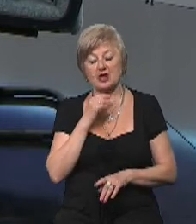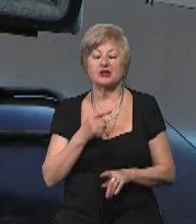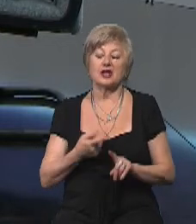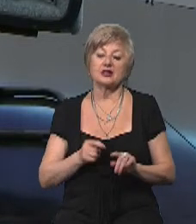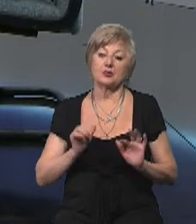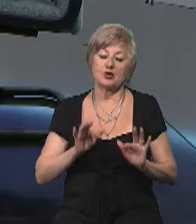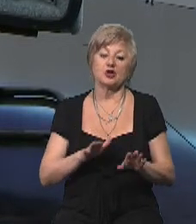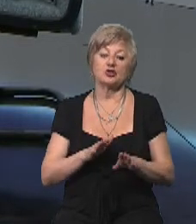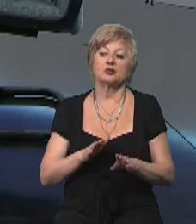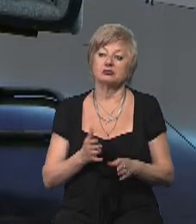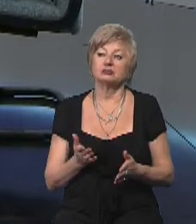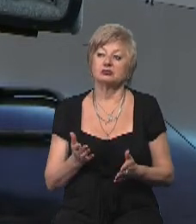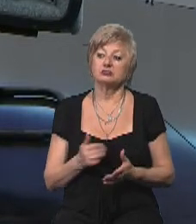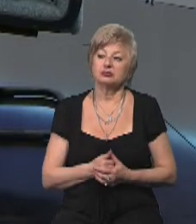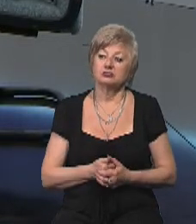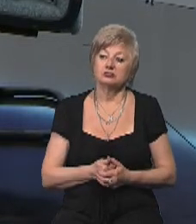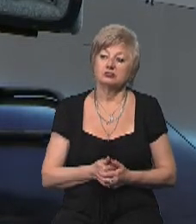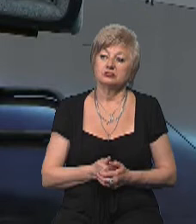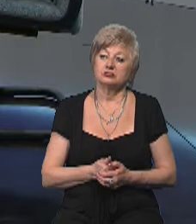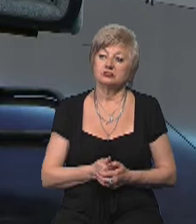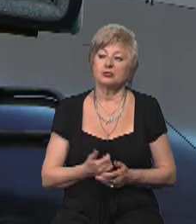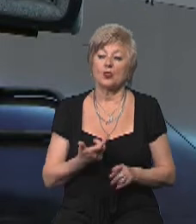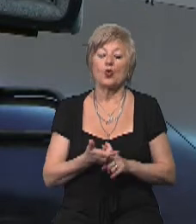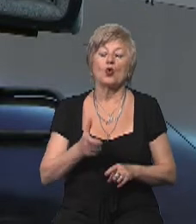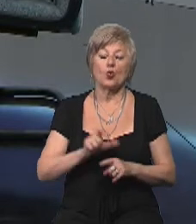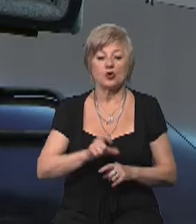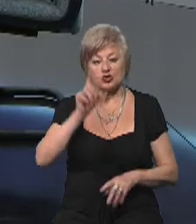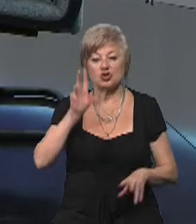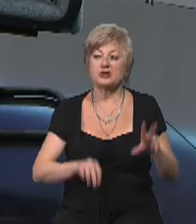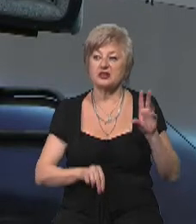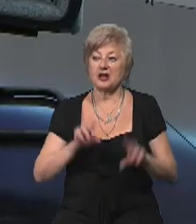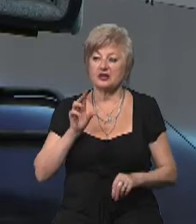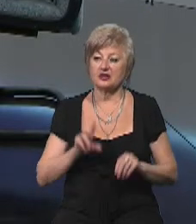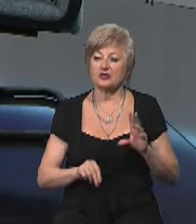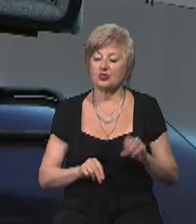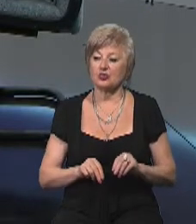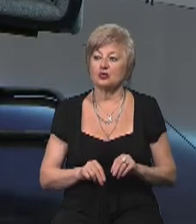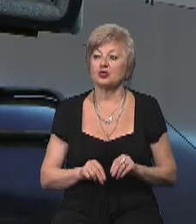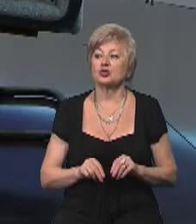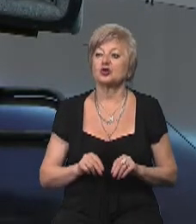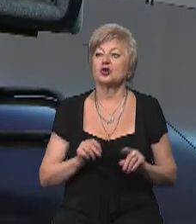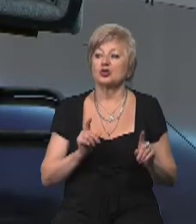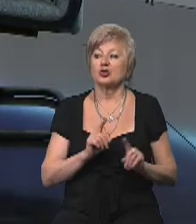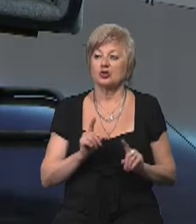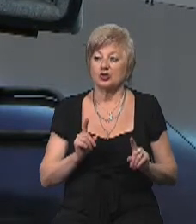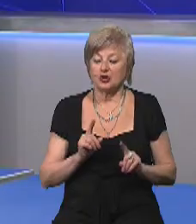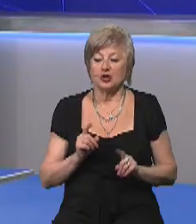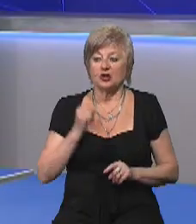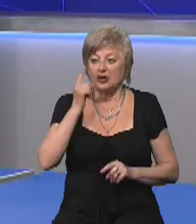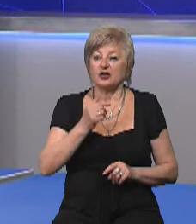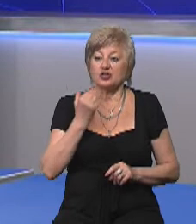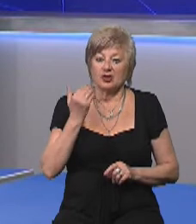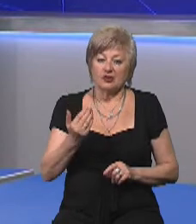для убезпечення. Я дуже сподіваюся, кстати, дуже рада знайомству з вами лично.